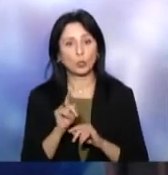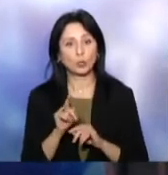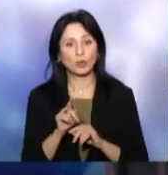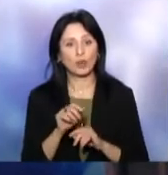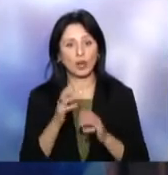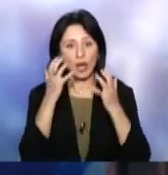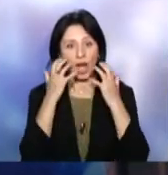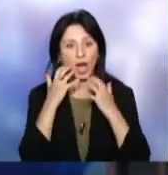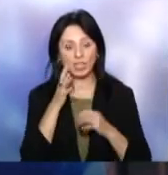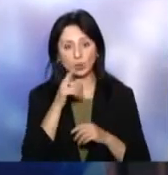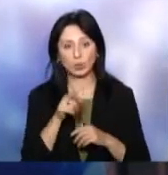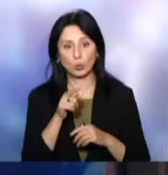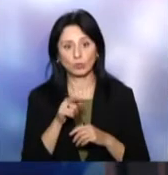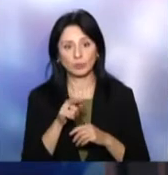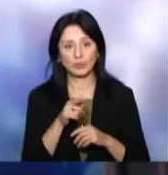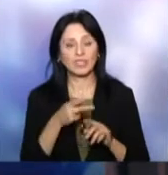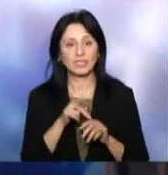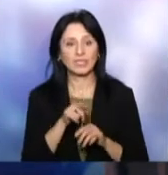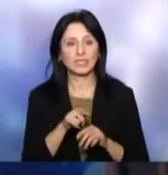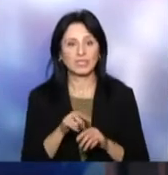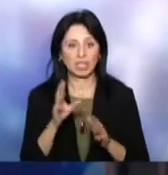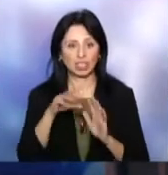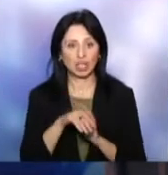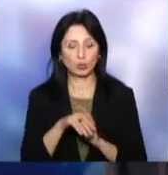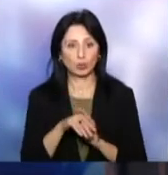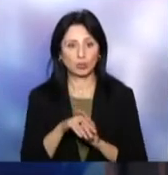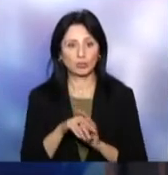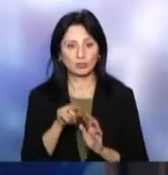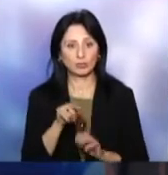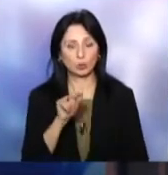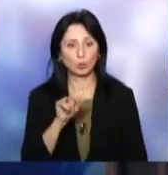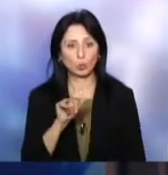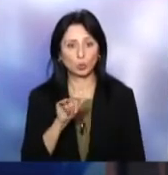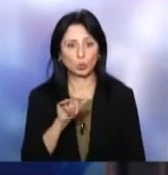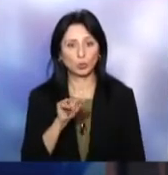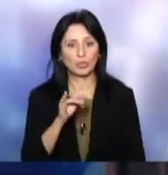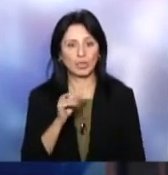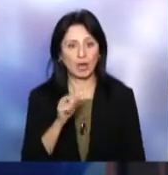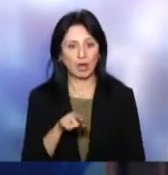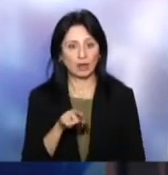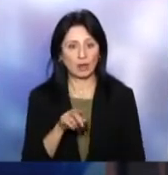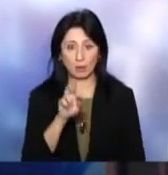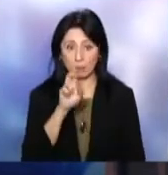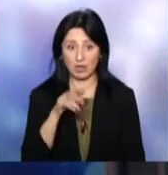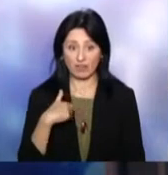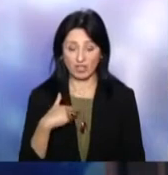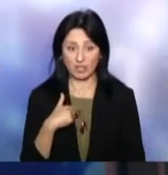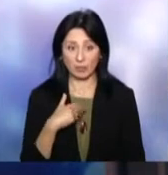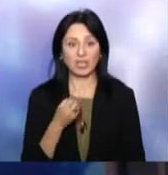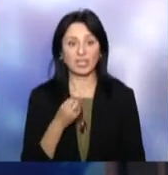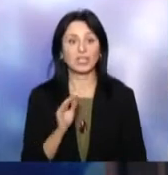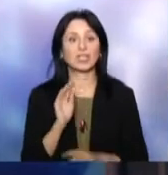აკნეს დროს. იმიტომ რომ ისიც აქ ჩართულია ამ პათოგენეში. თქვენ აღნიშნეთ B ვიტამინზე კიდევ